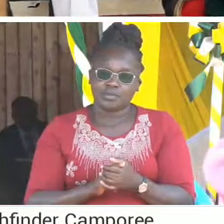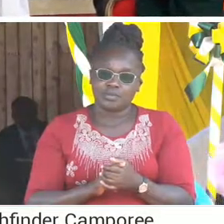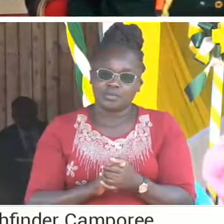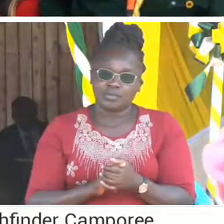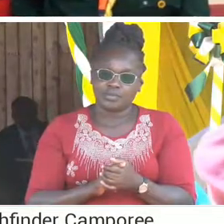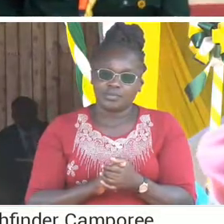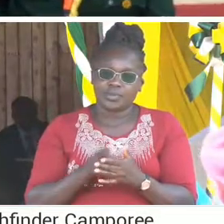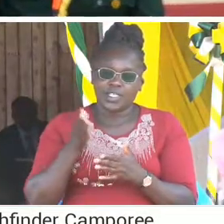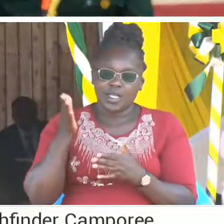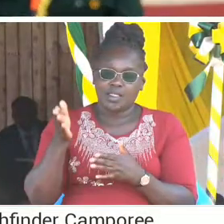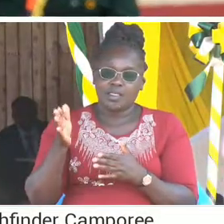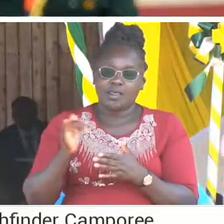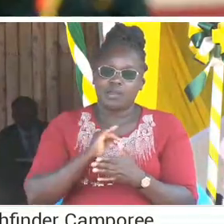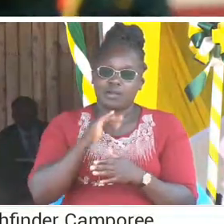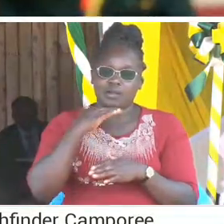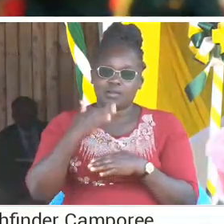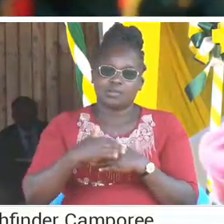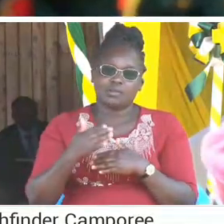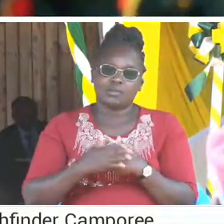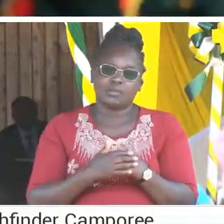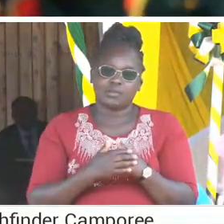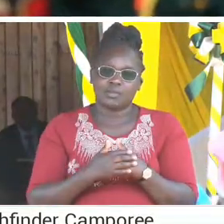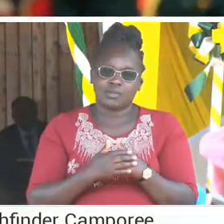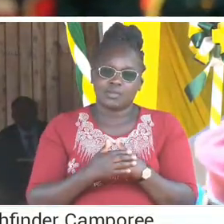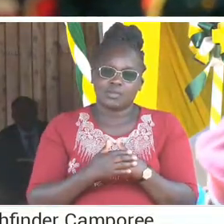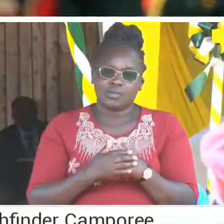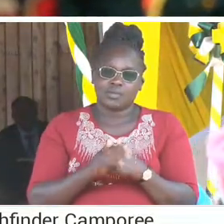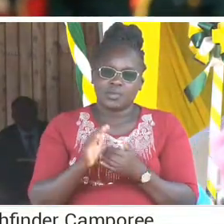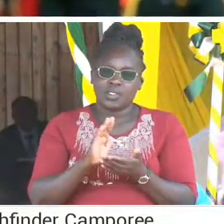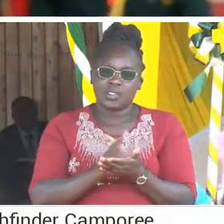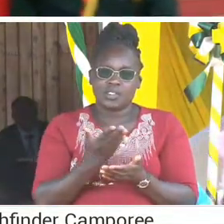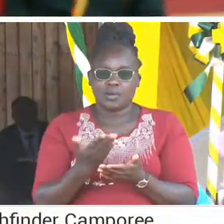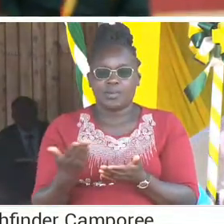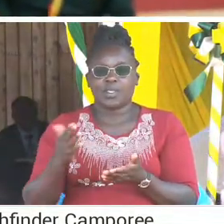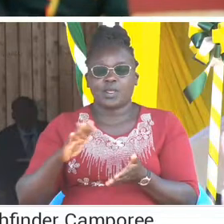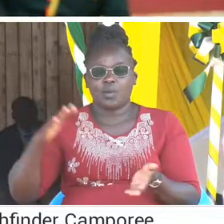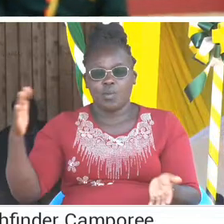are, there is always something more for you to accomplish.